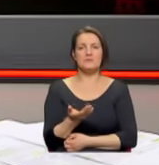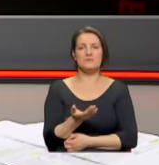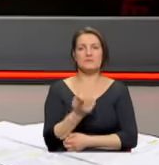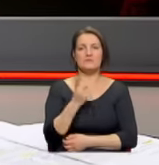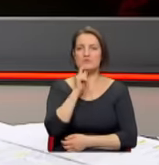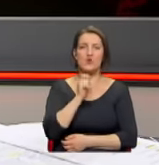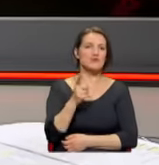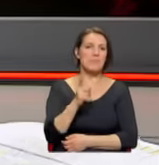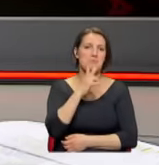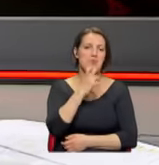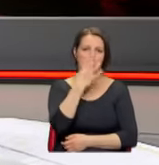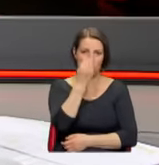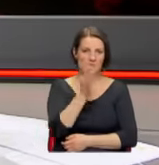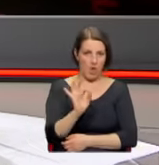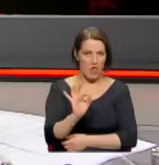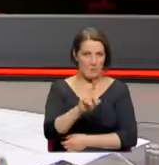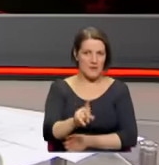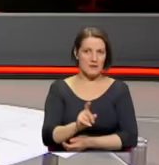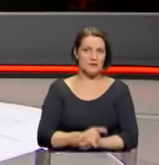Bir de sözde promosyon veriliyor öyle mi?